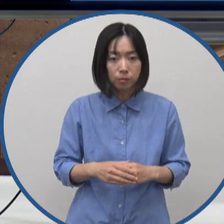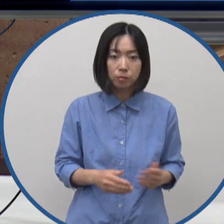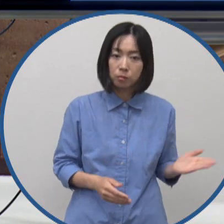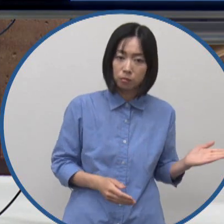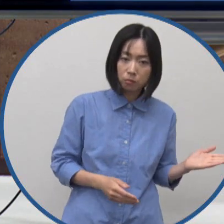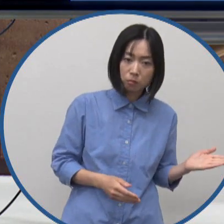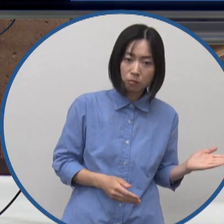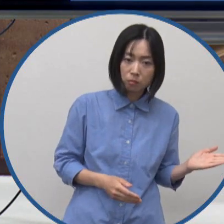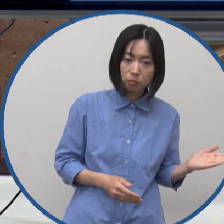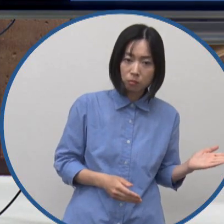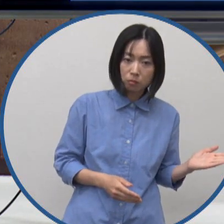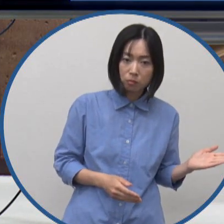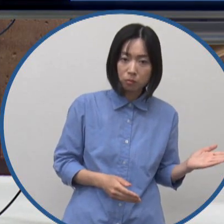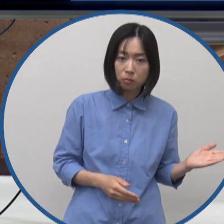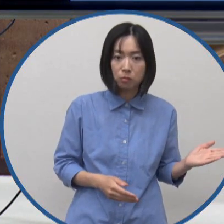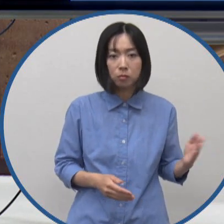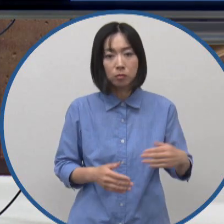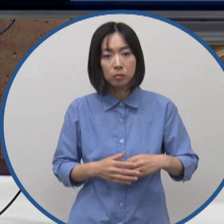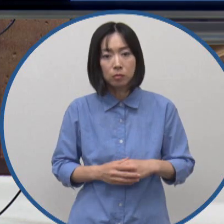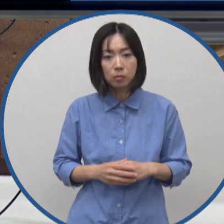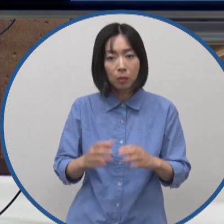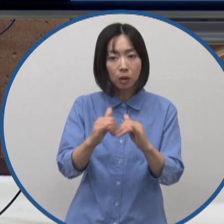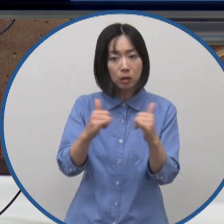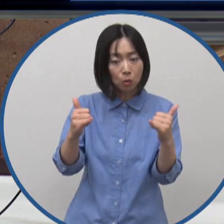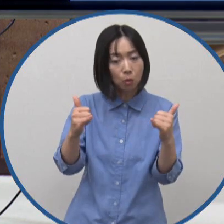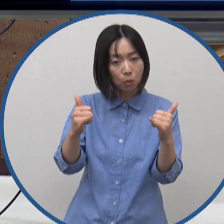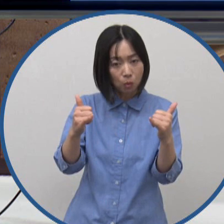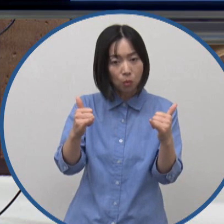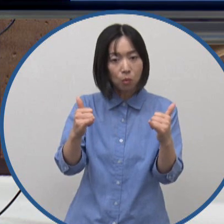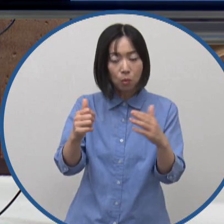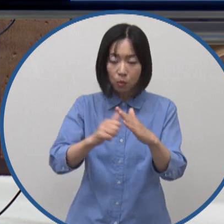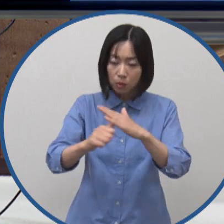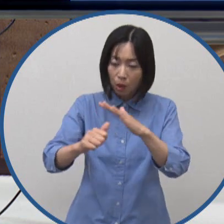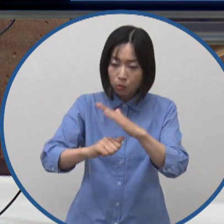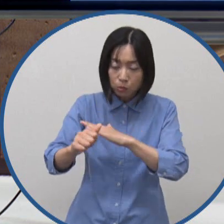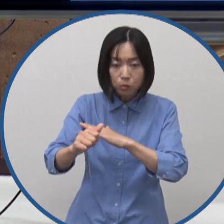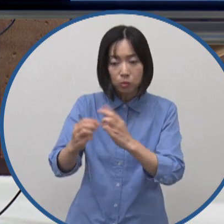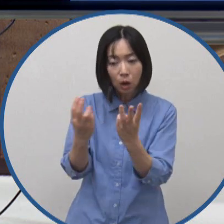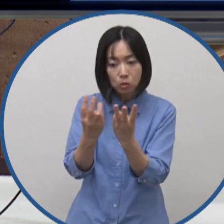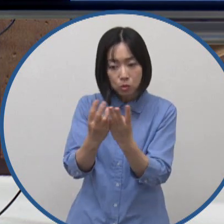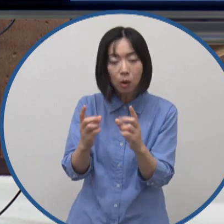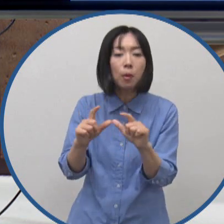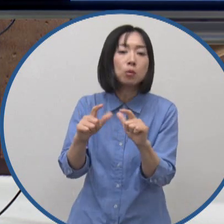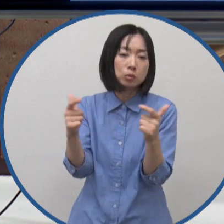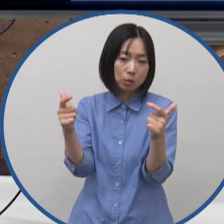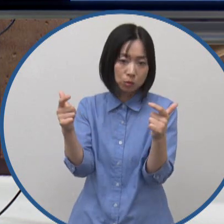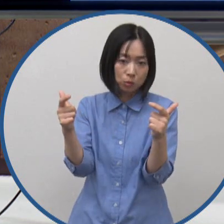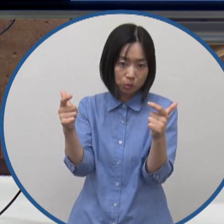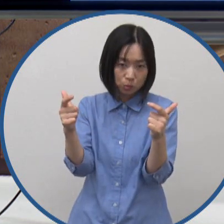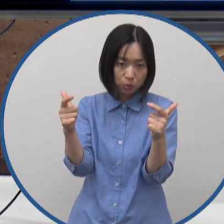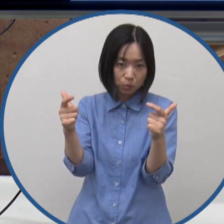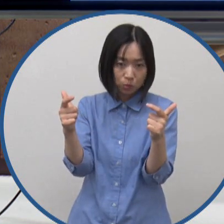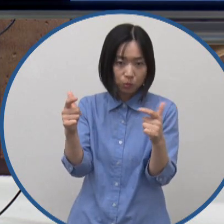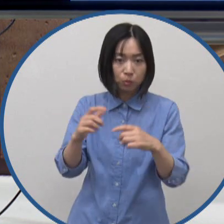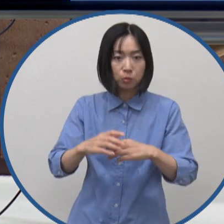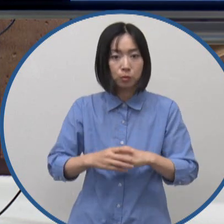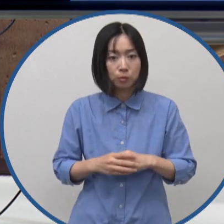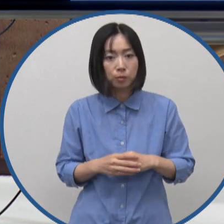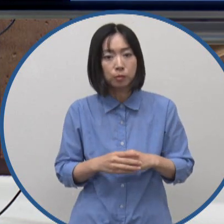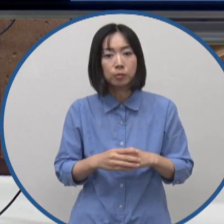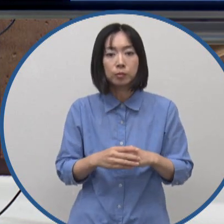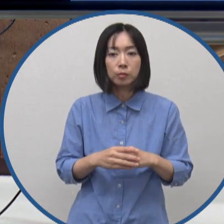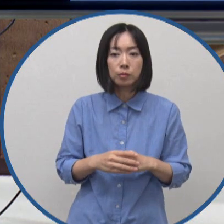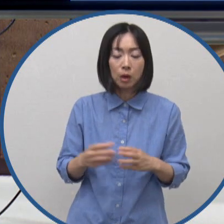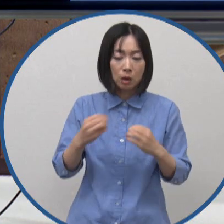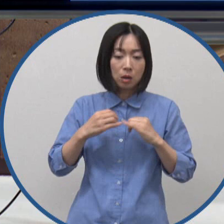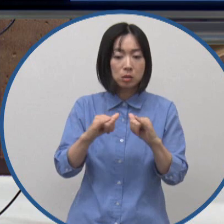段が上がるわけですね。こういうふうにここがご覧いただいているここがそういう状況なわけですけれども、これはもう感